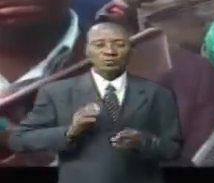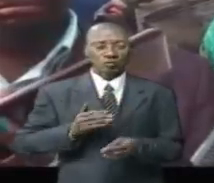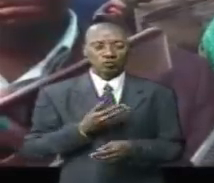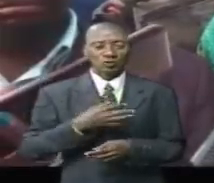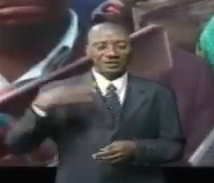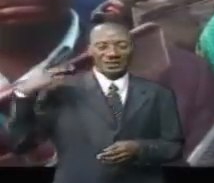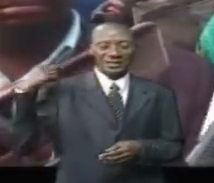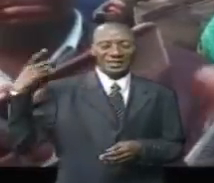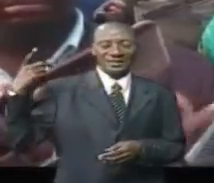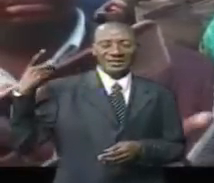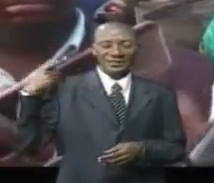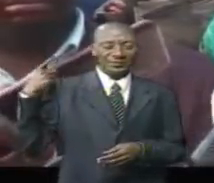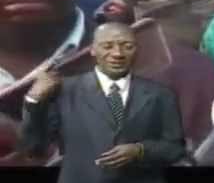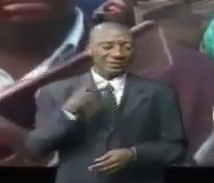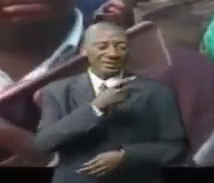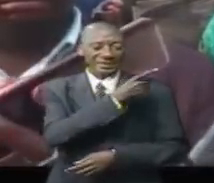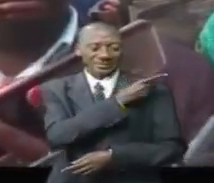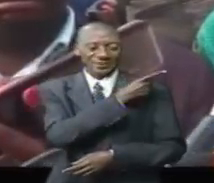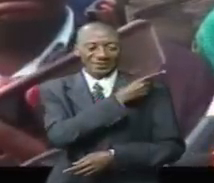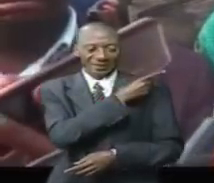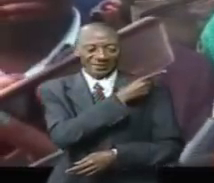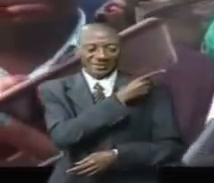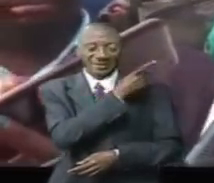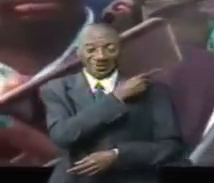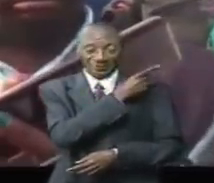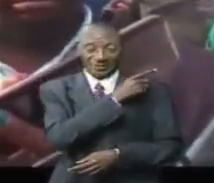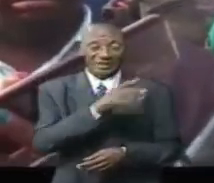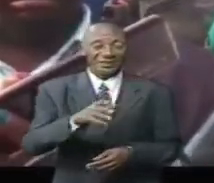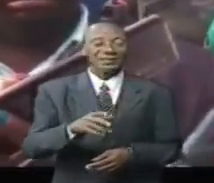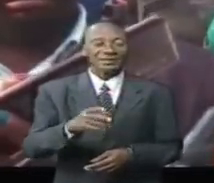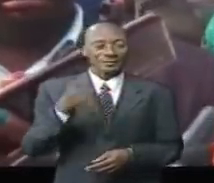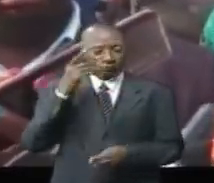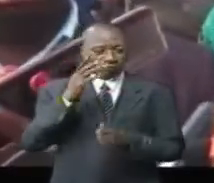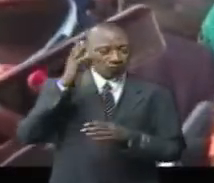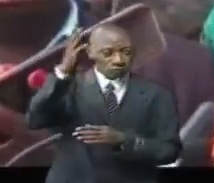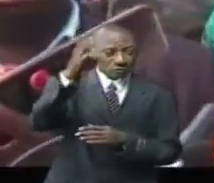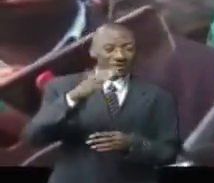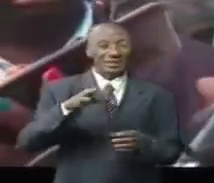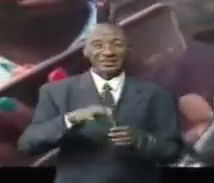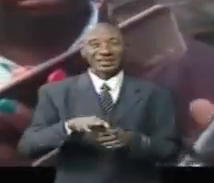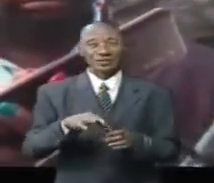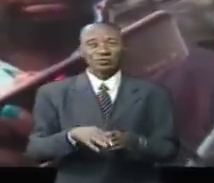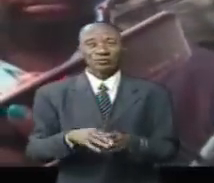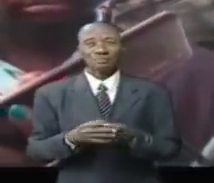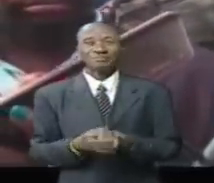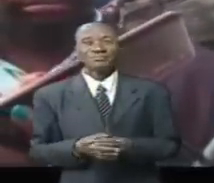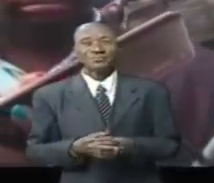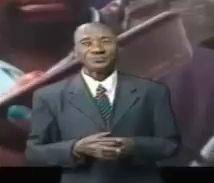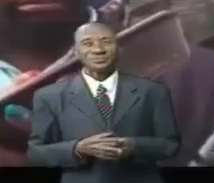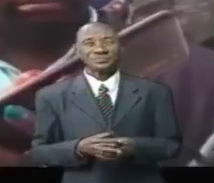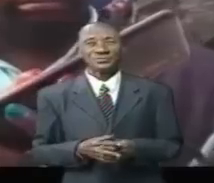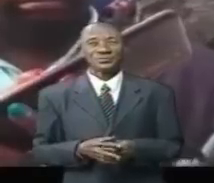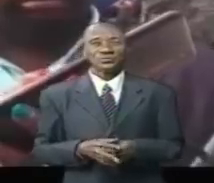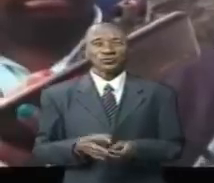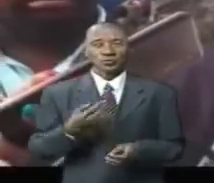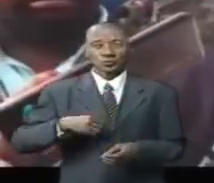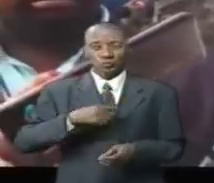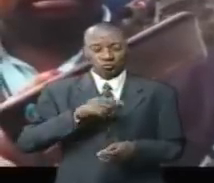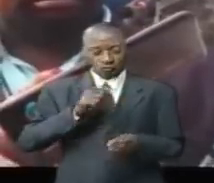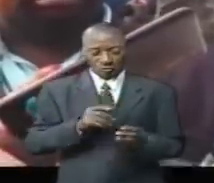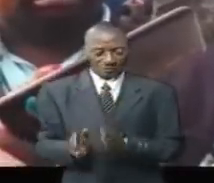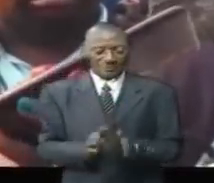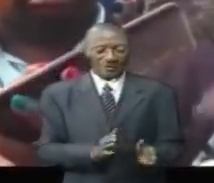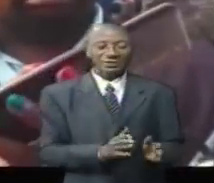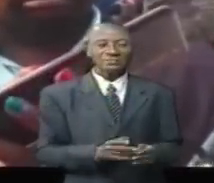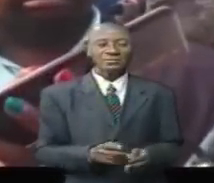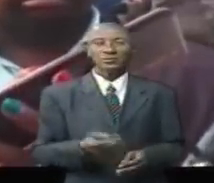province où nous avons nos structures pour montrer à ceux qui doutent encore de nous que nous existons,